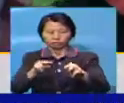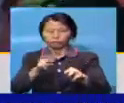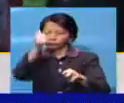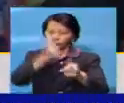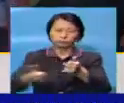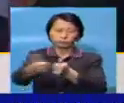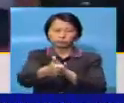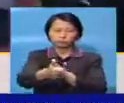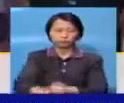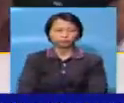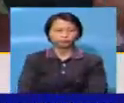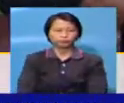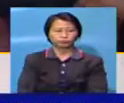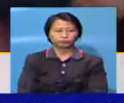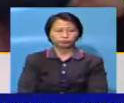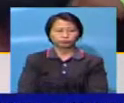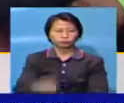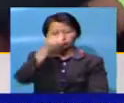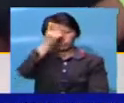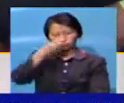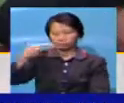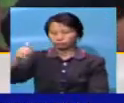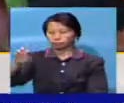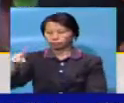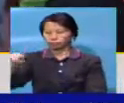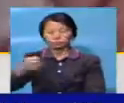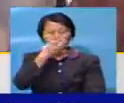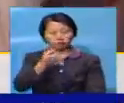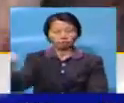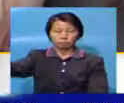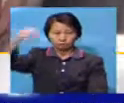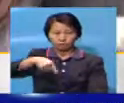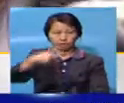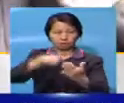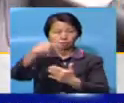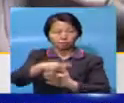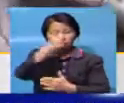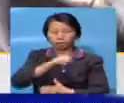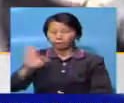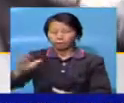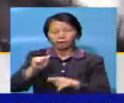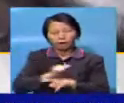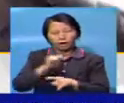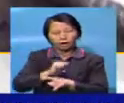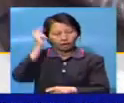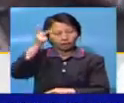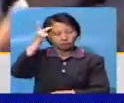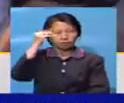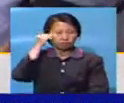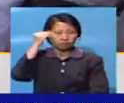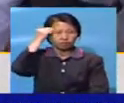segala-galanya. Datuk Seri Abdul Hadi pula memberitahu kehadirannya dalam program itu kerana beliau mengamalkan politik